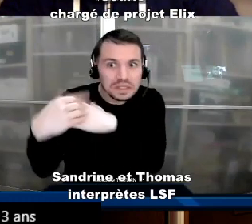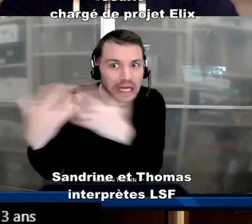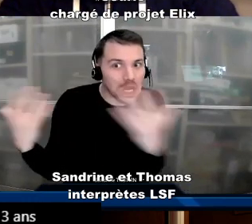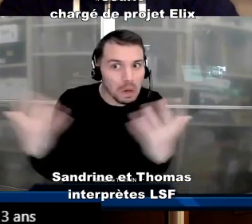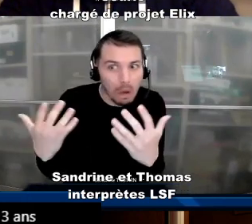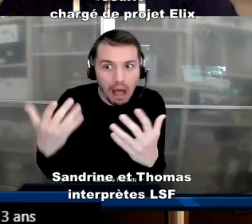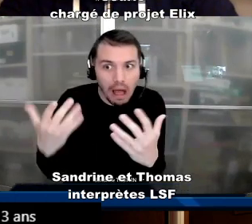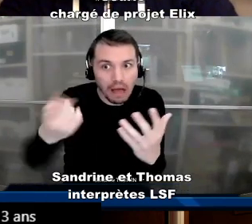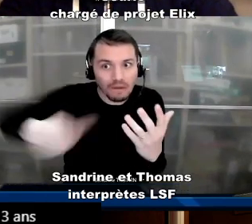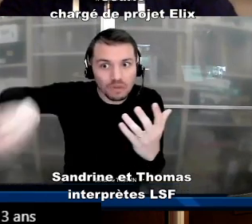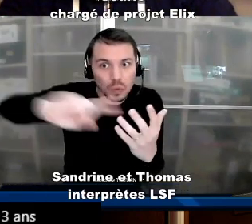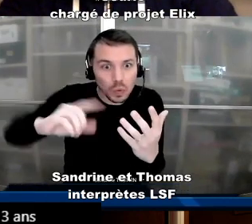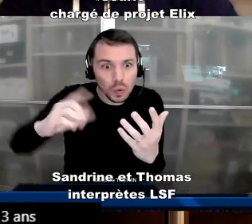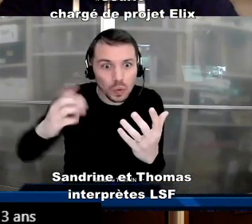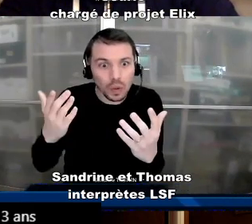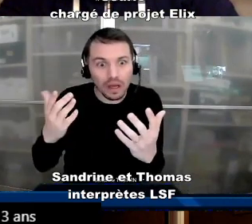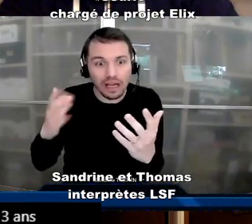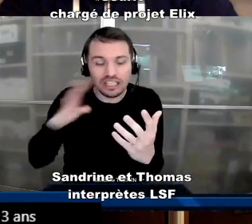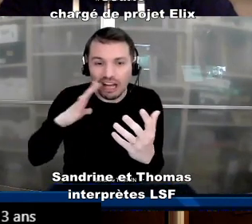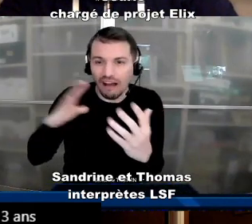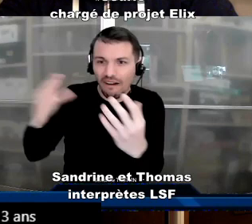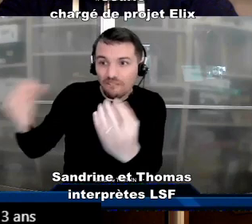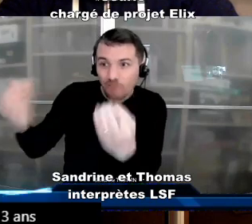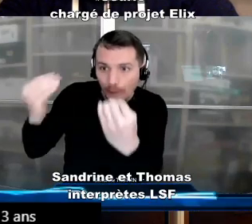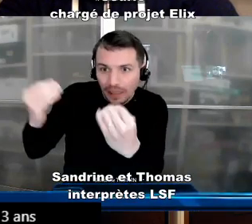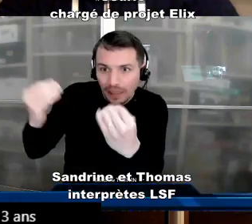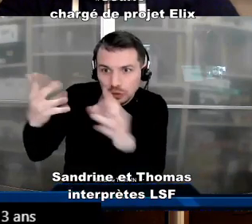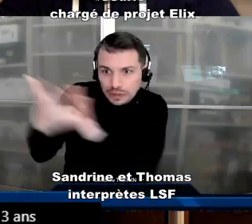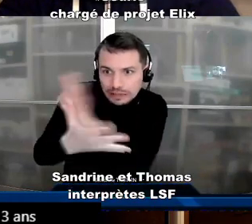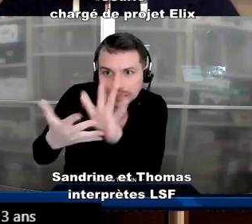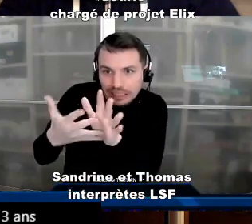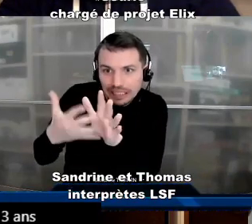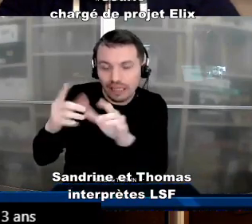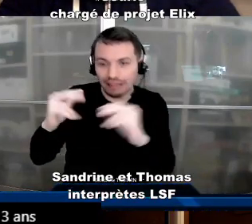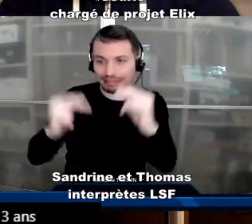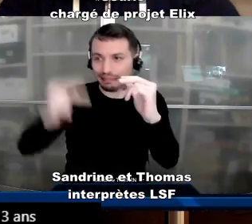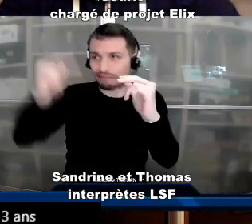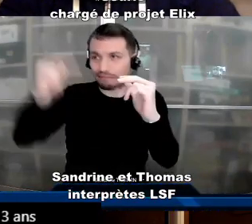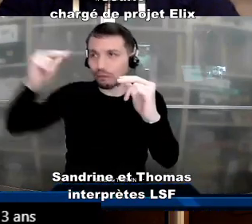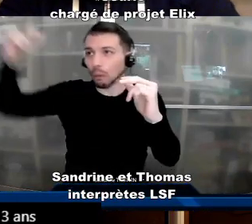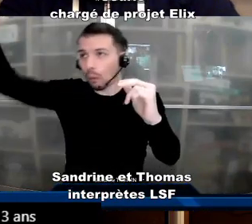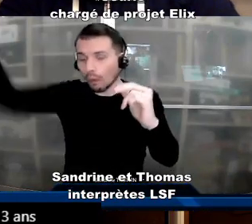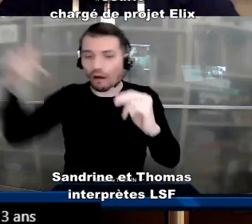des formations qui existent en langue des signes française avec différents niveaux, débutants, etc.